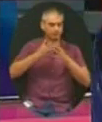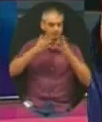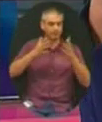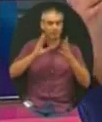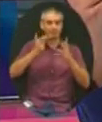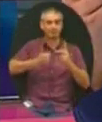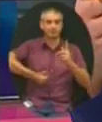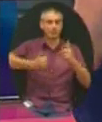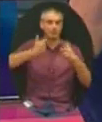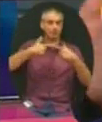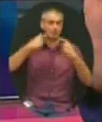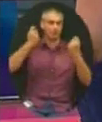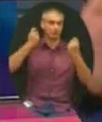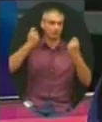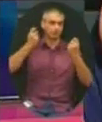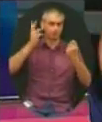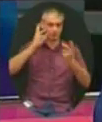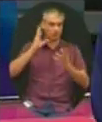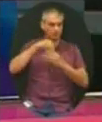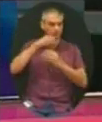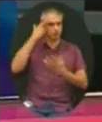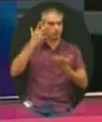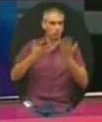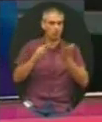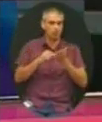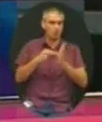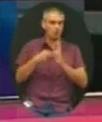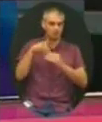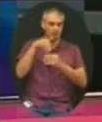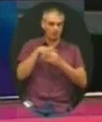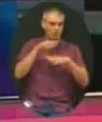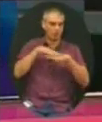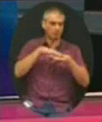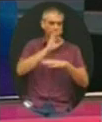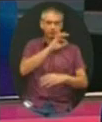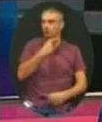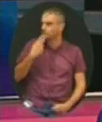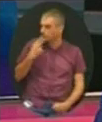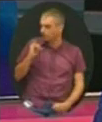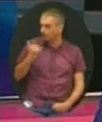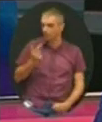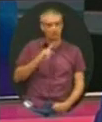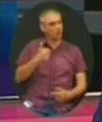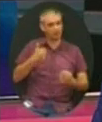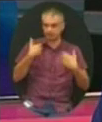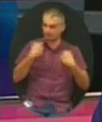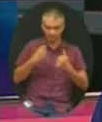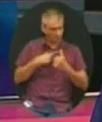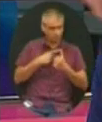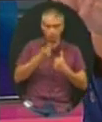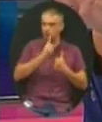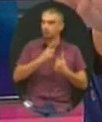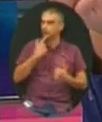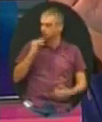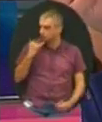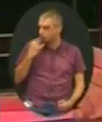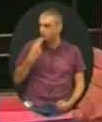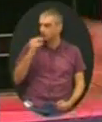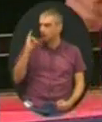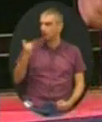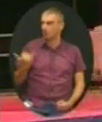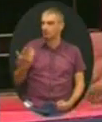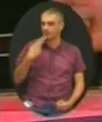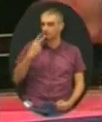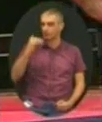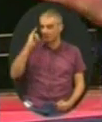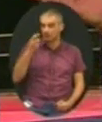האם שר תרבות יכול להכניס שיקולים פוליטיים לתוך התפקיד שלו? התשובה היא כן. לא שר ביטחון, הוא לא... התשובה היא כן,